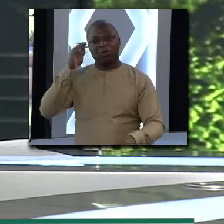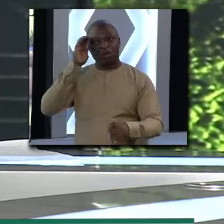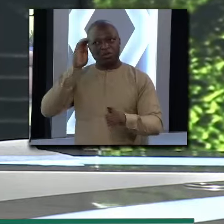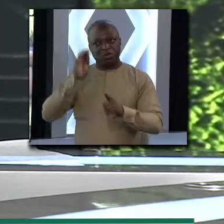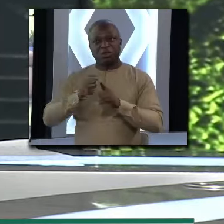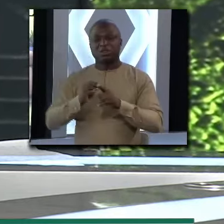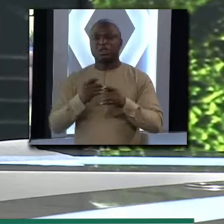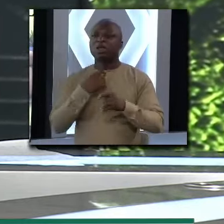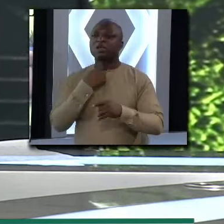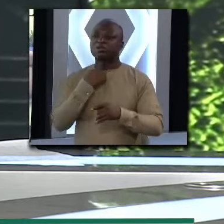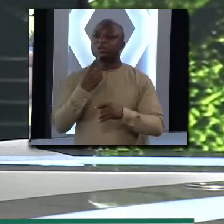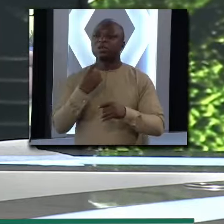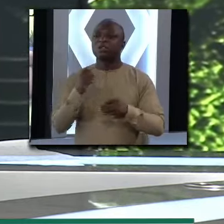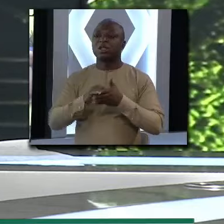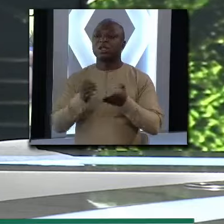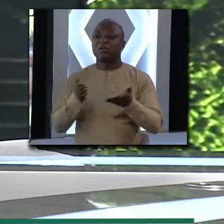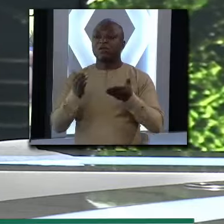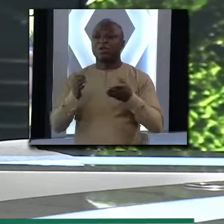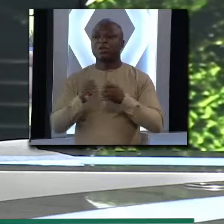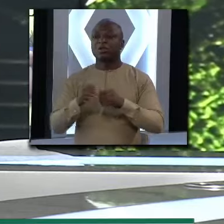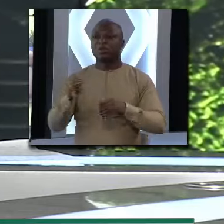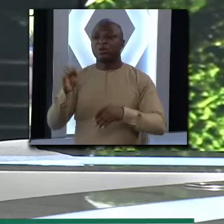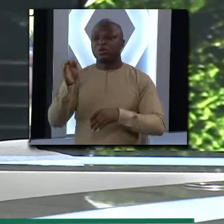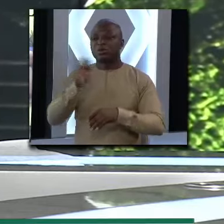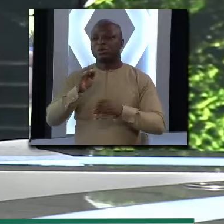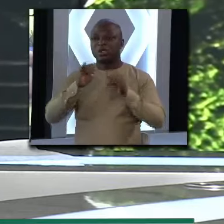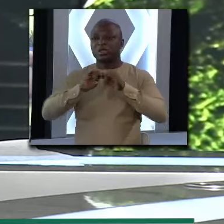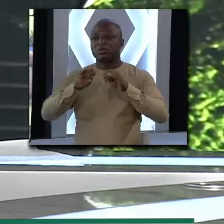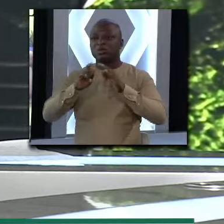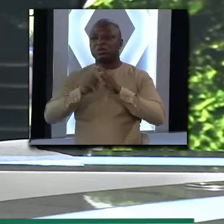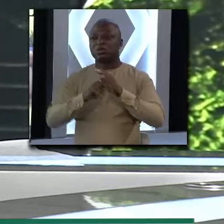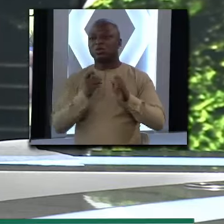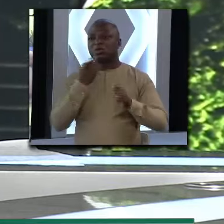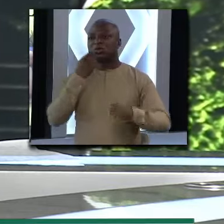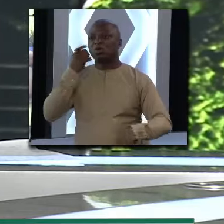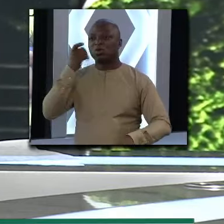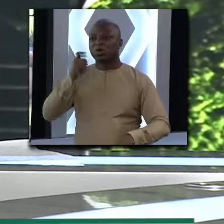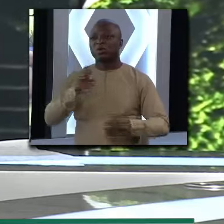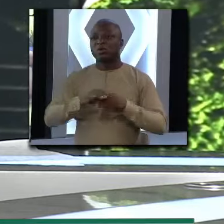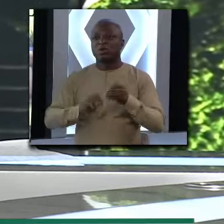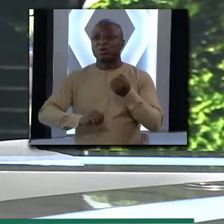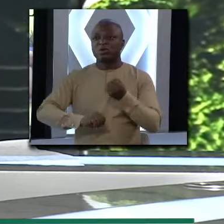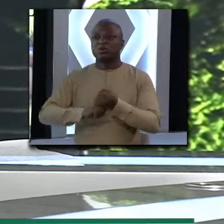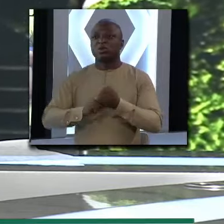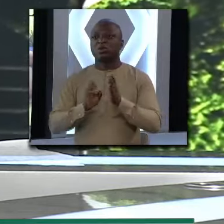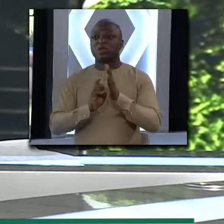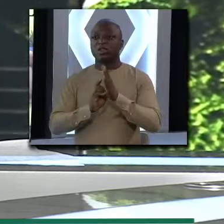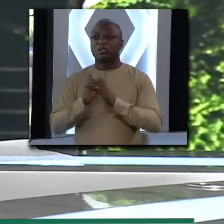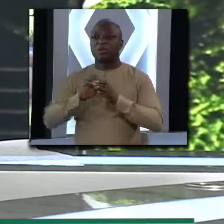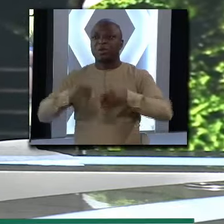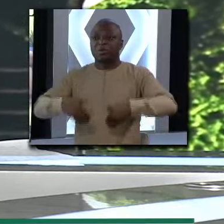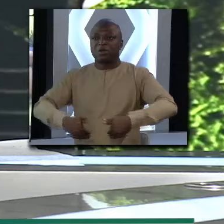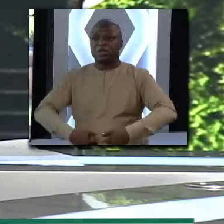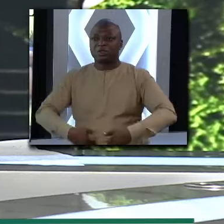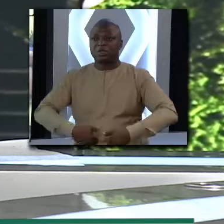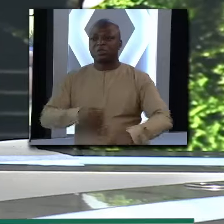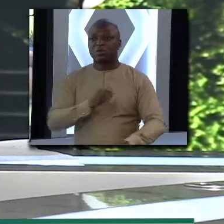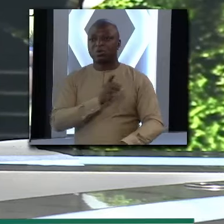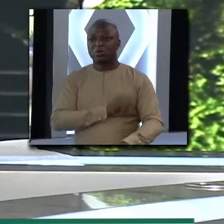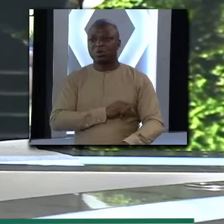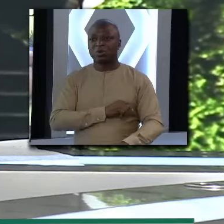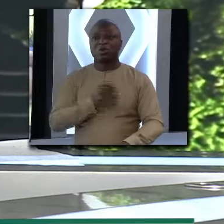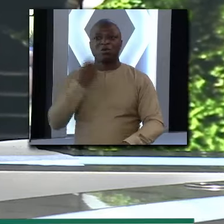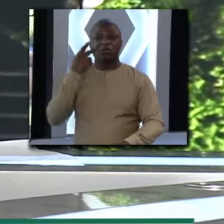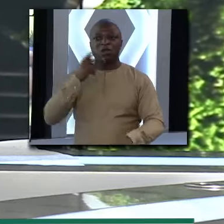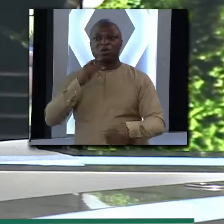exprimer la volonté de son institution ou de l'ordre de soutenir le développement de la jeunesse au Togo.